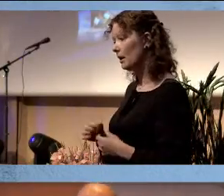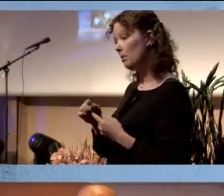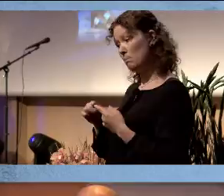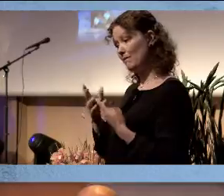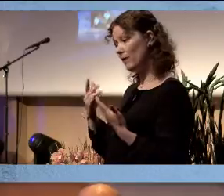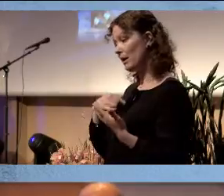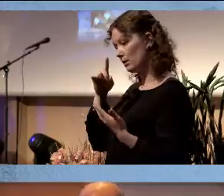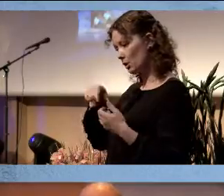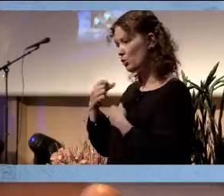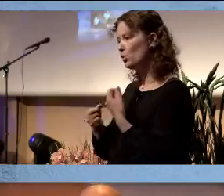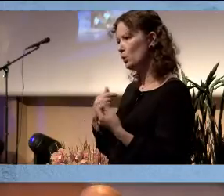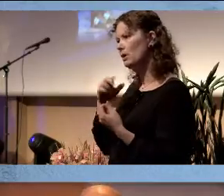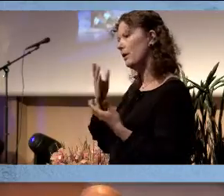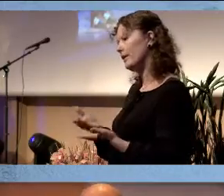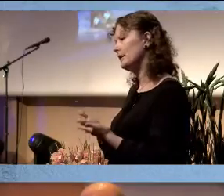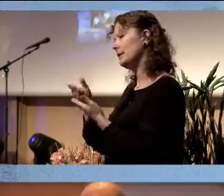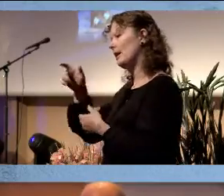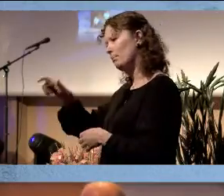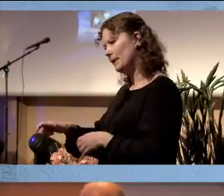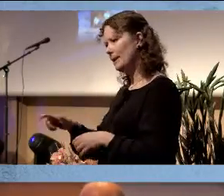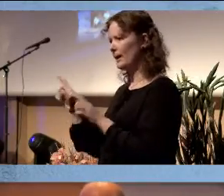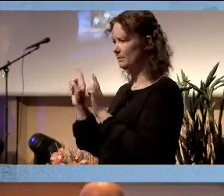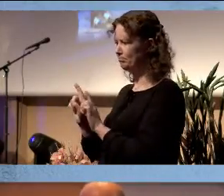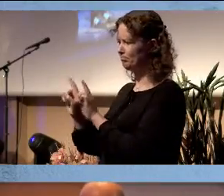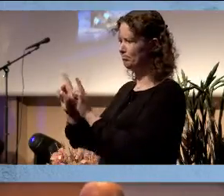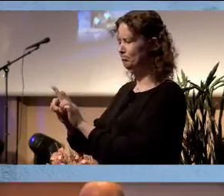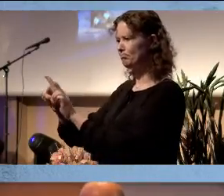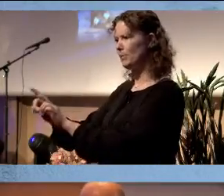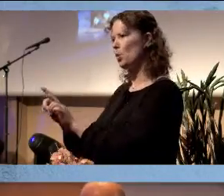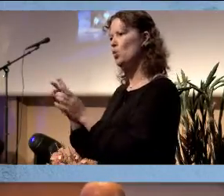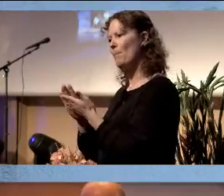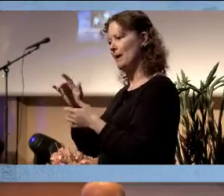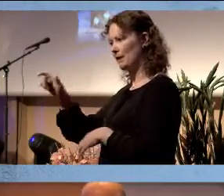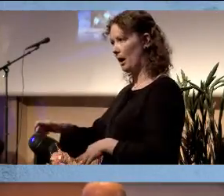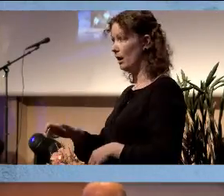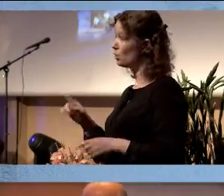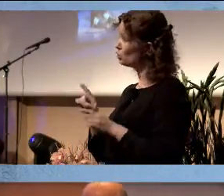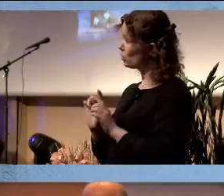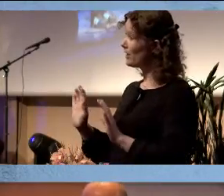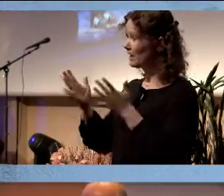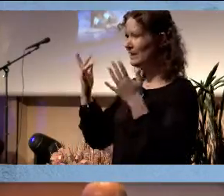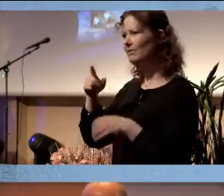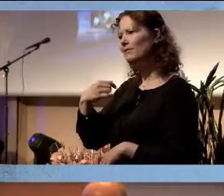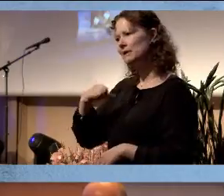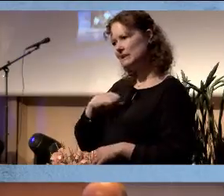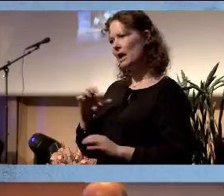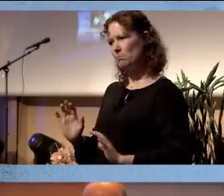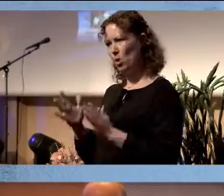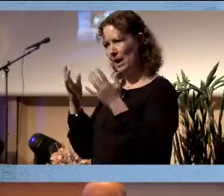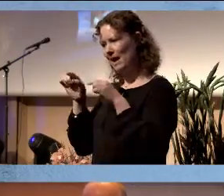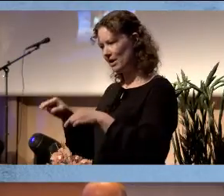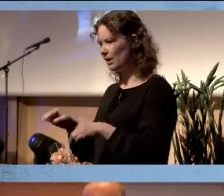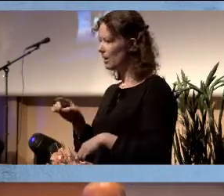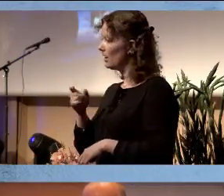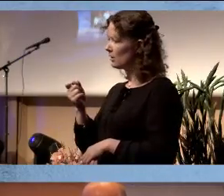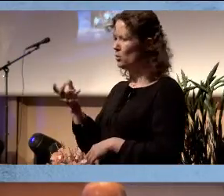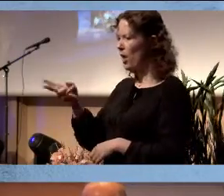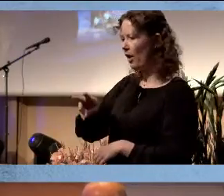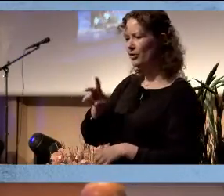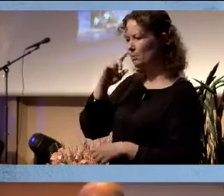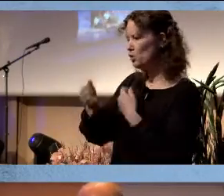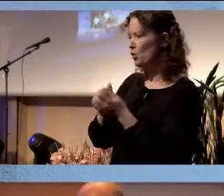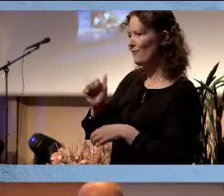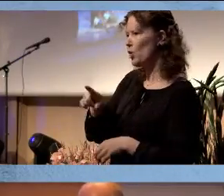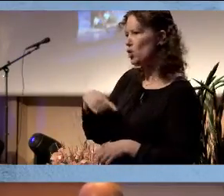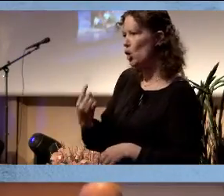jeg kan hjelpe deg, jeg kan gå med deg. Sånn livet også, vi må liksom leve det selv. Det ingen som kan gjøre det for